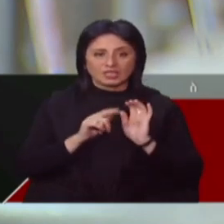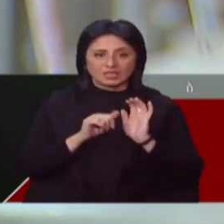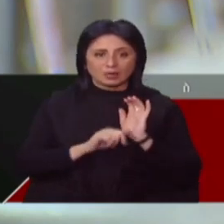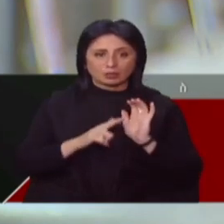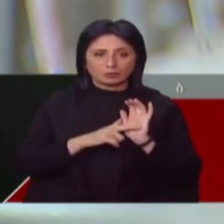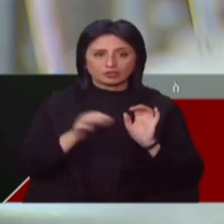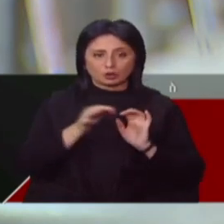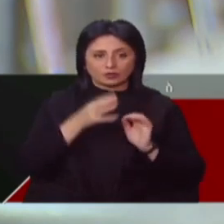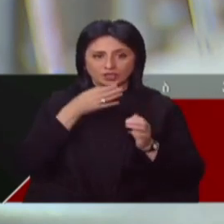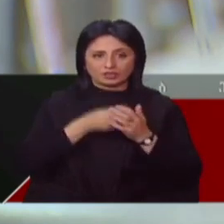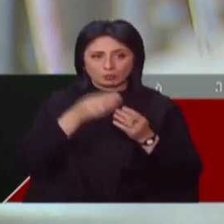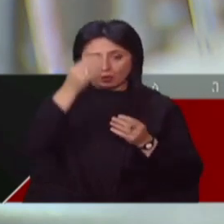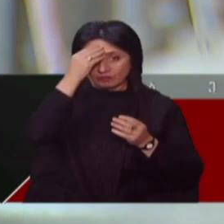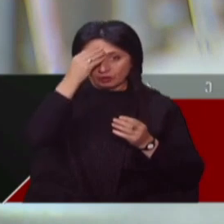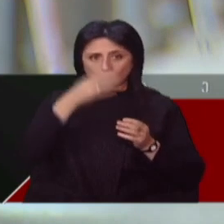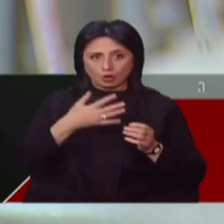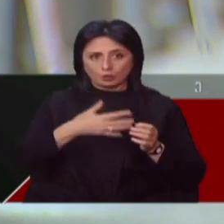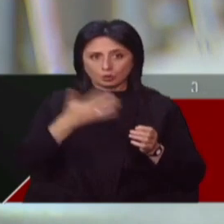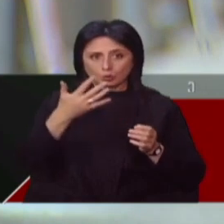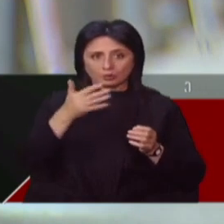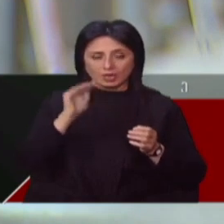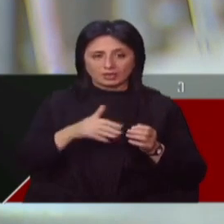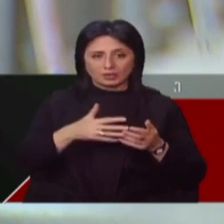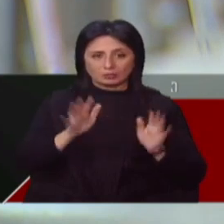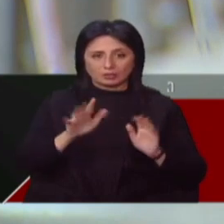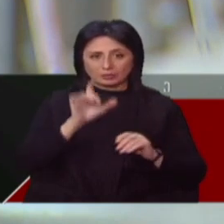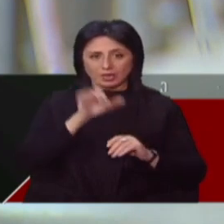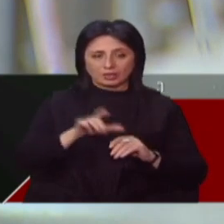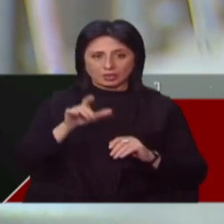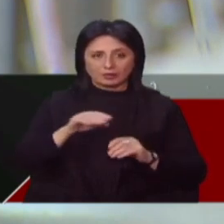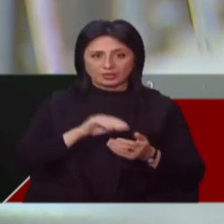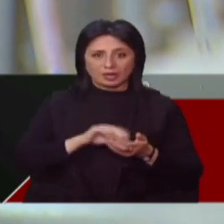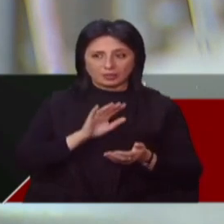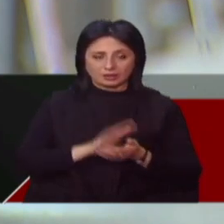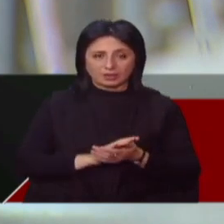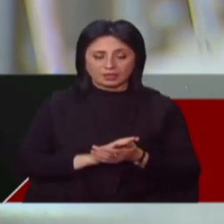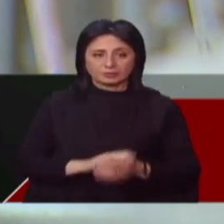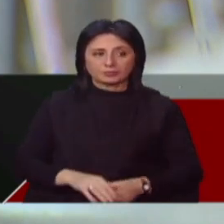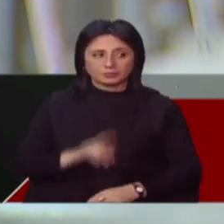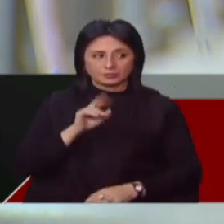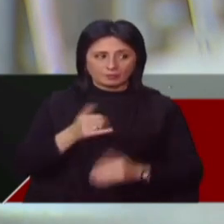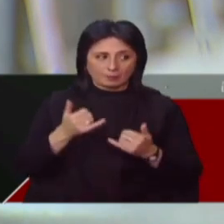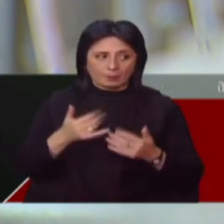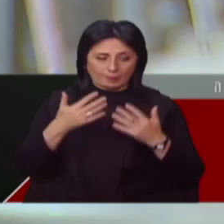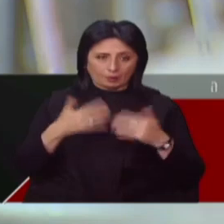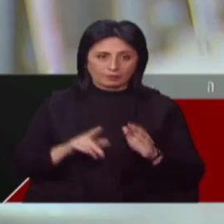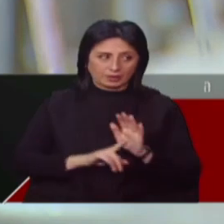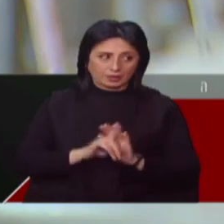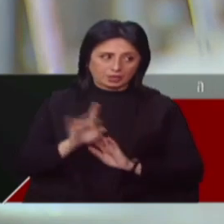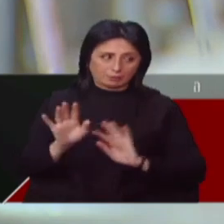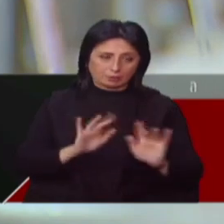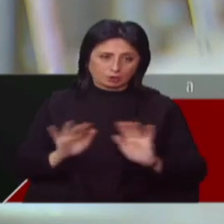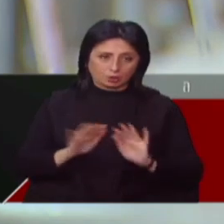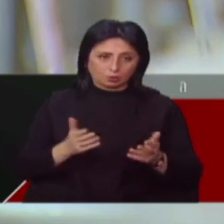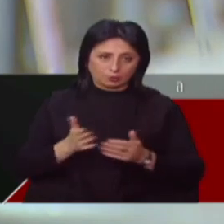67 ოლქში საკუთარი მოსაზრება 45000-ზე მეტმა ადამიანმა დააფიქსირა და ახლა უკვე დაიწყო ის